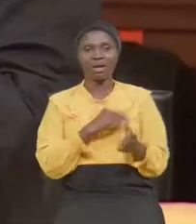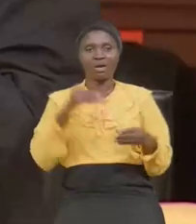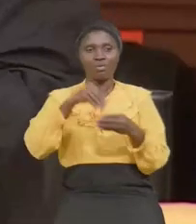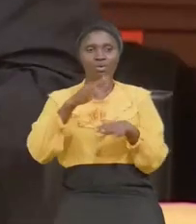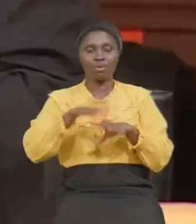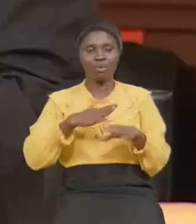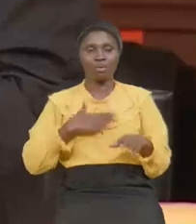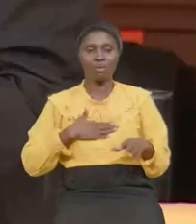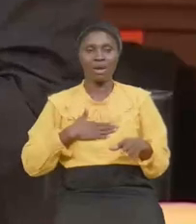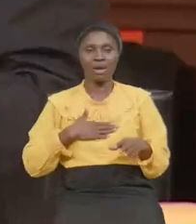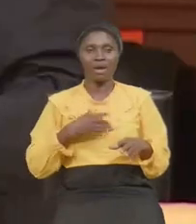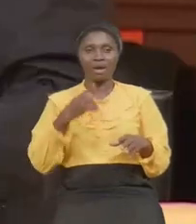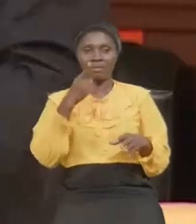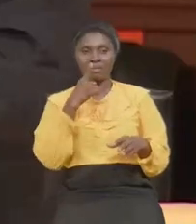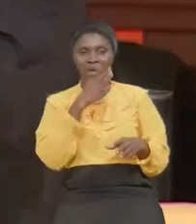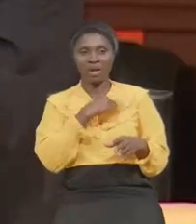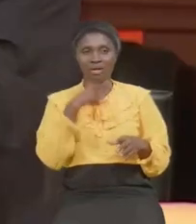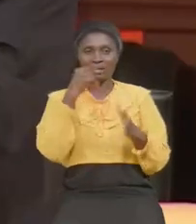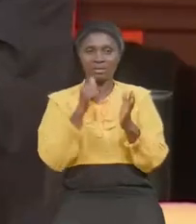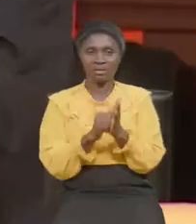a touché tes lèvres.